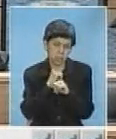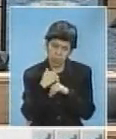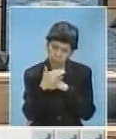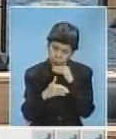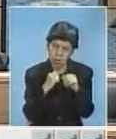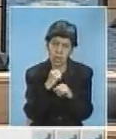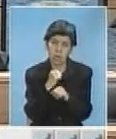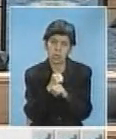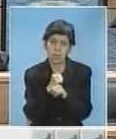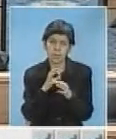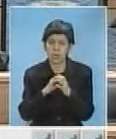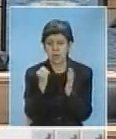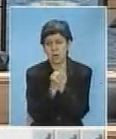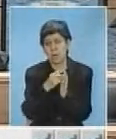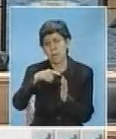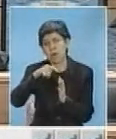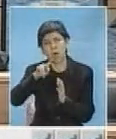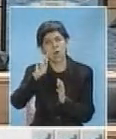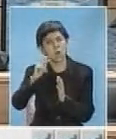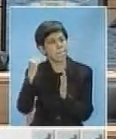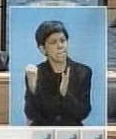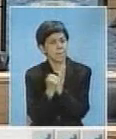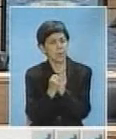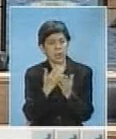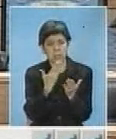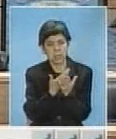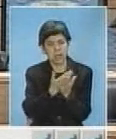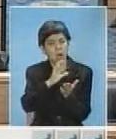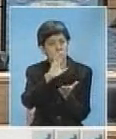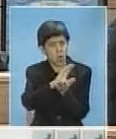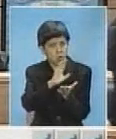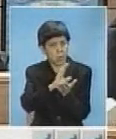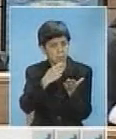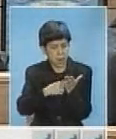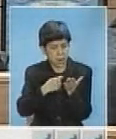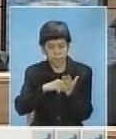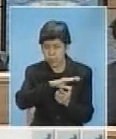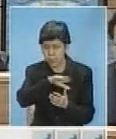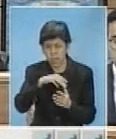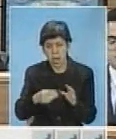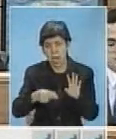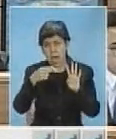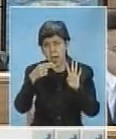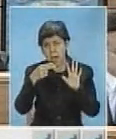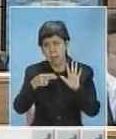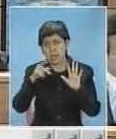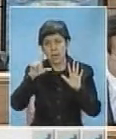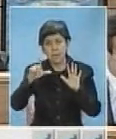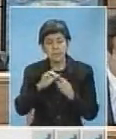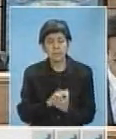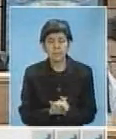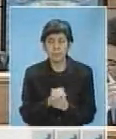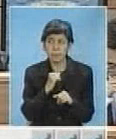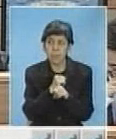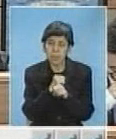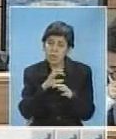หน้าในการตราพระราชกำหนดตั้งกองทุนประกันมูลค่าโดยรวม 50,000 ล้านบาทขึ้นมาเพื่อที่จะ